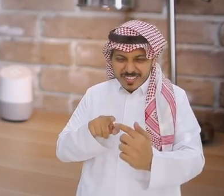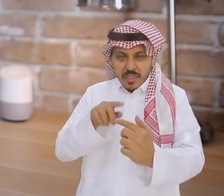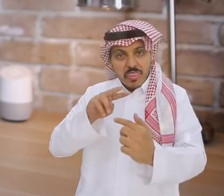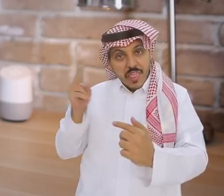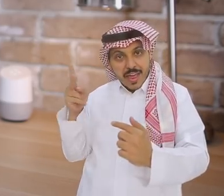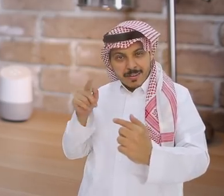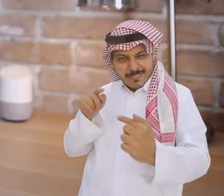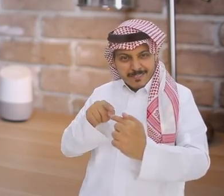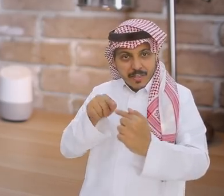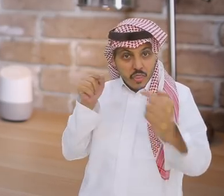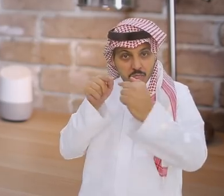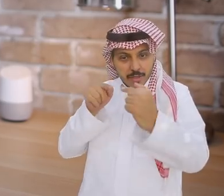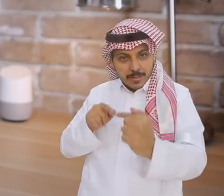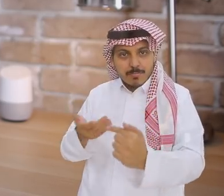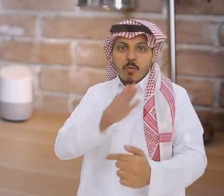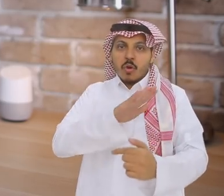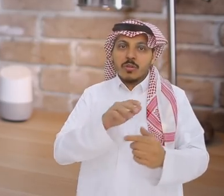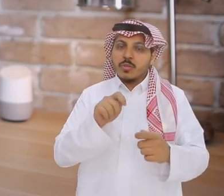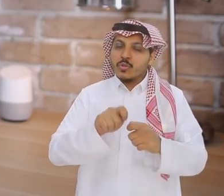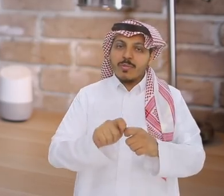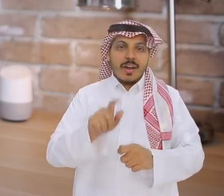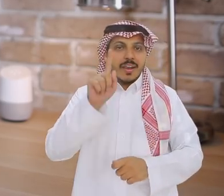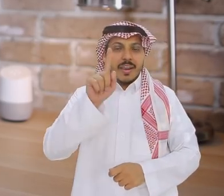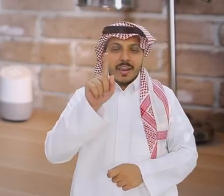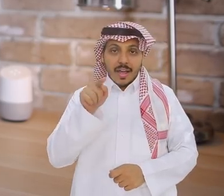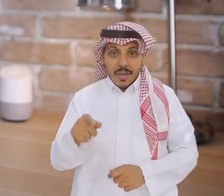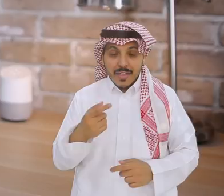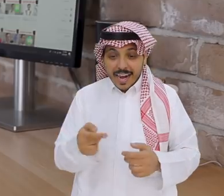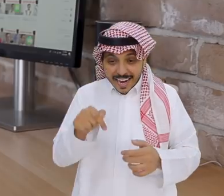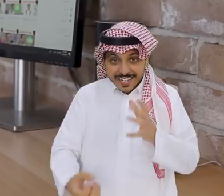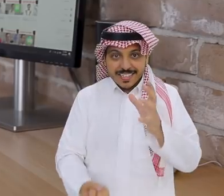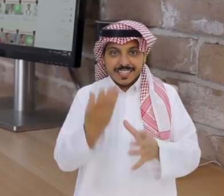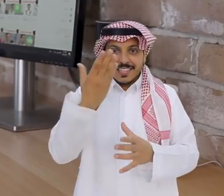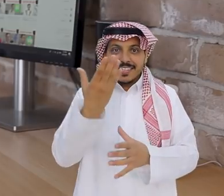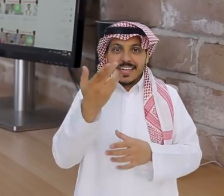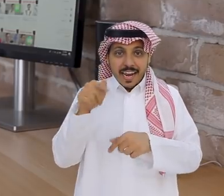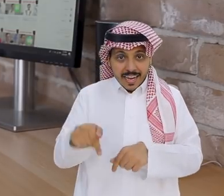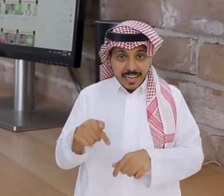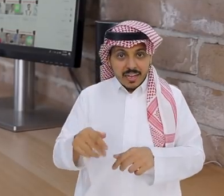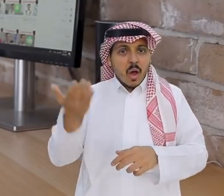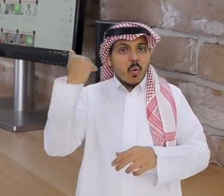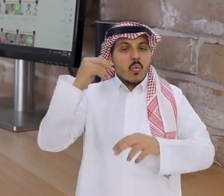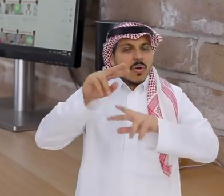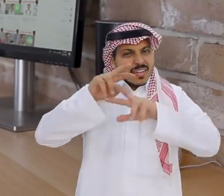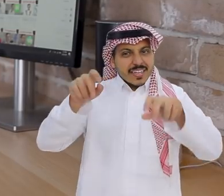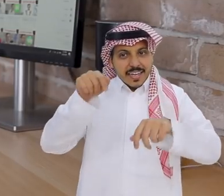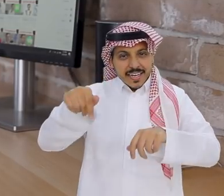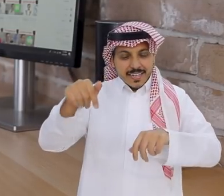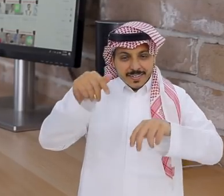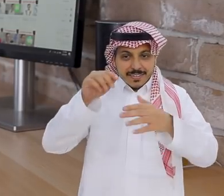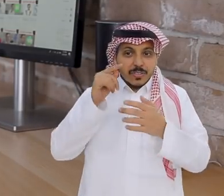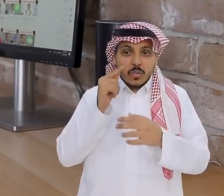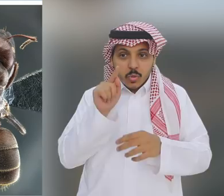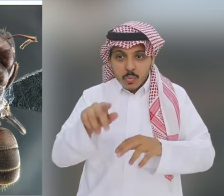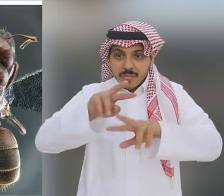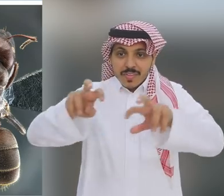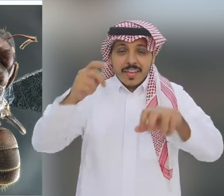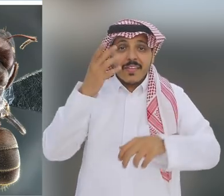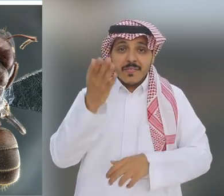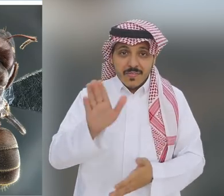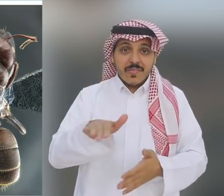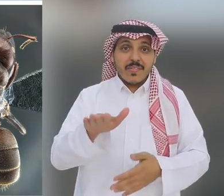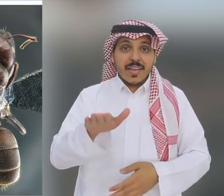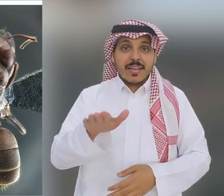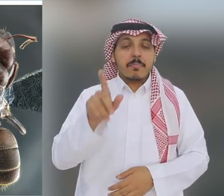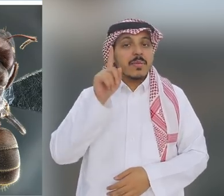رب العالمين، دوبهم يكتشفوا هذه النملة ودوبهم يكتشفوا هذا الشيء. النملة كفصيلة كانت موجودة ولكن أبدا ما لاحظوا